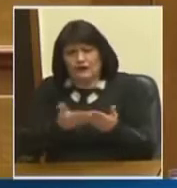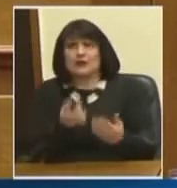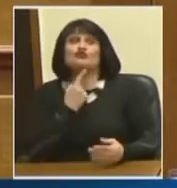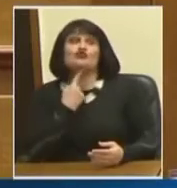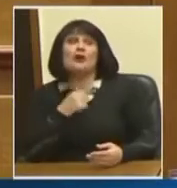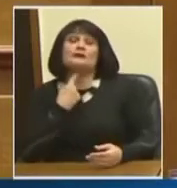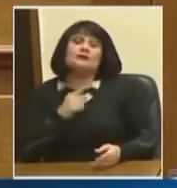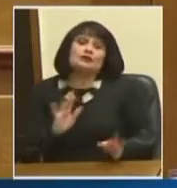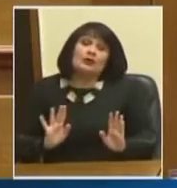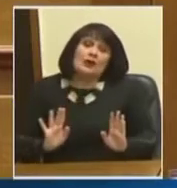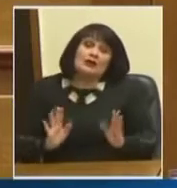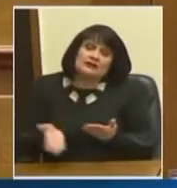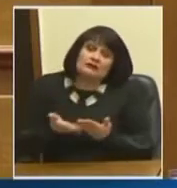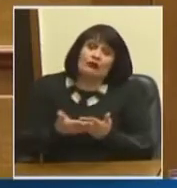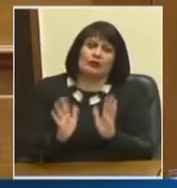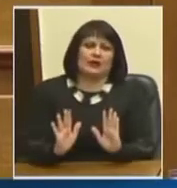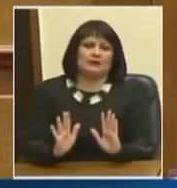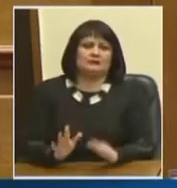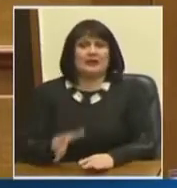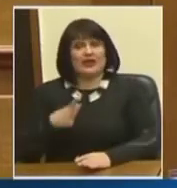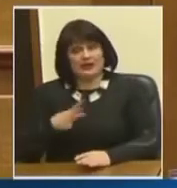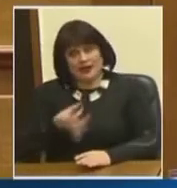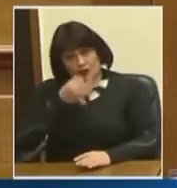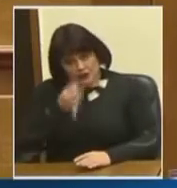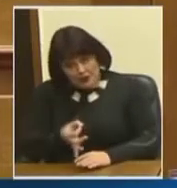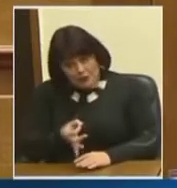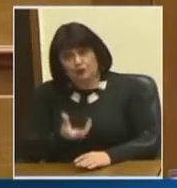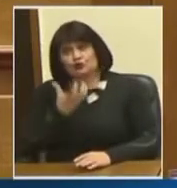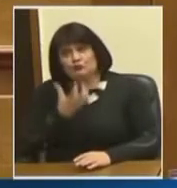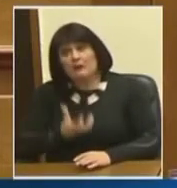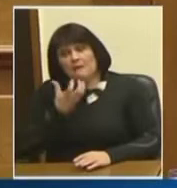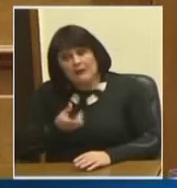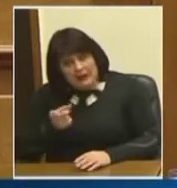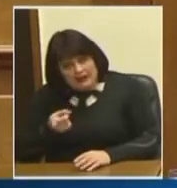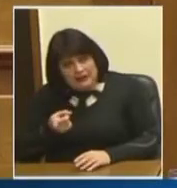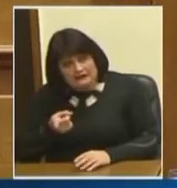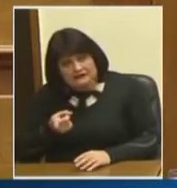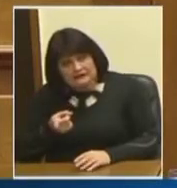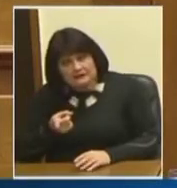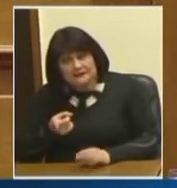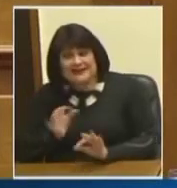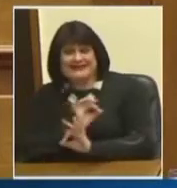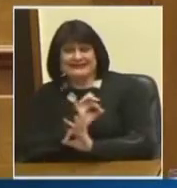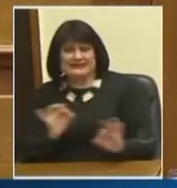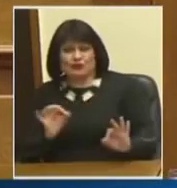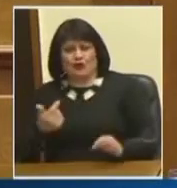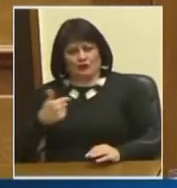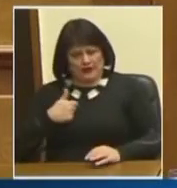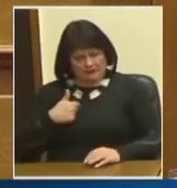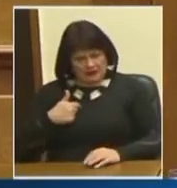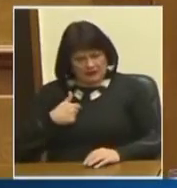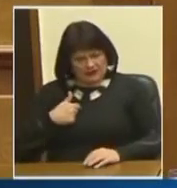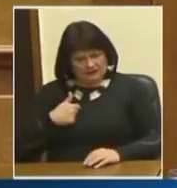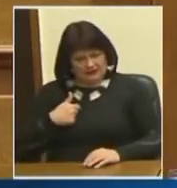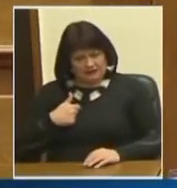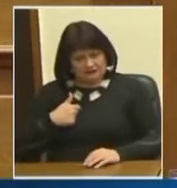αρέσει. Και θέλω να διαβεβαιώσω τους κληρικούς όχι μόνο ότι απολαμβάνουν